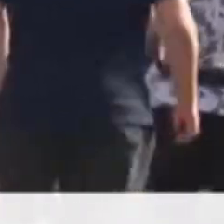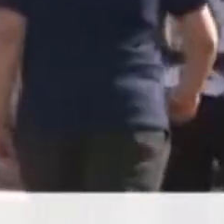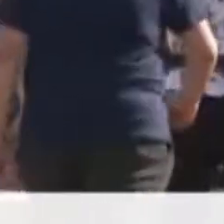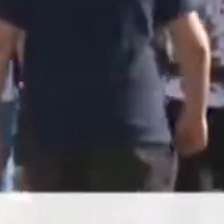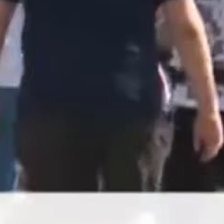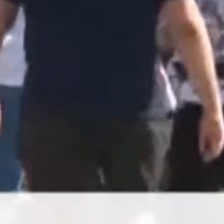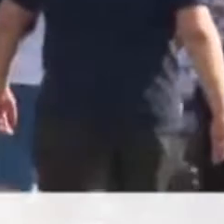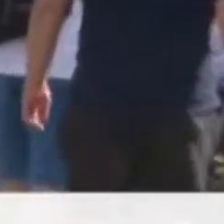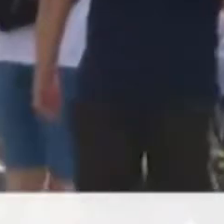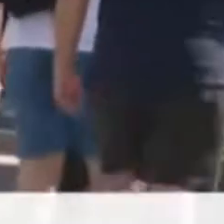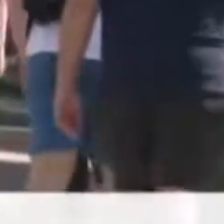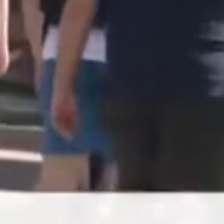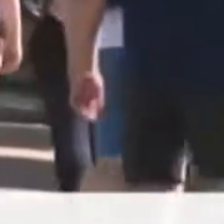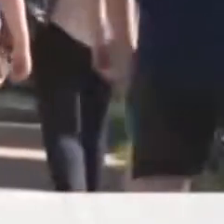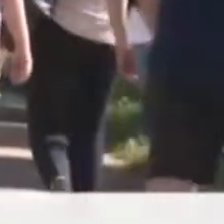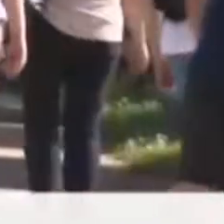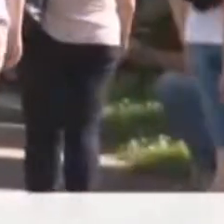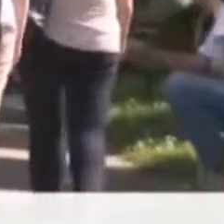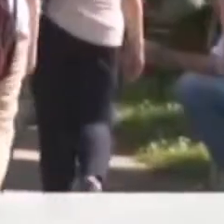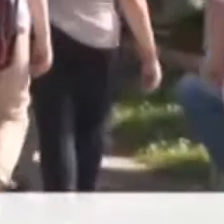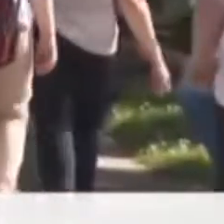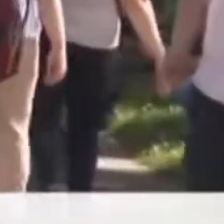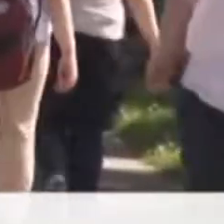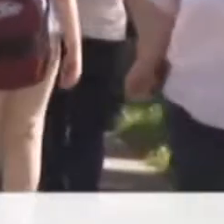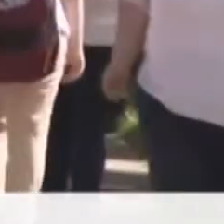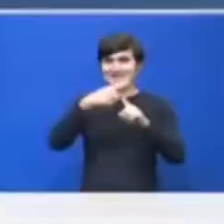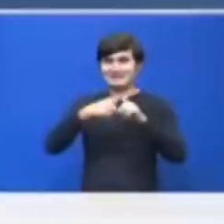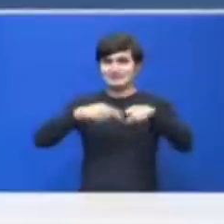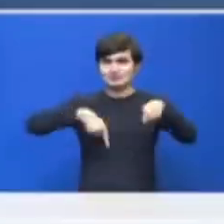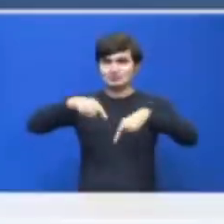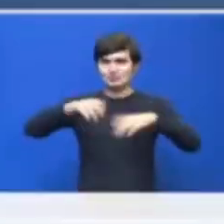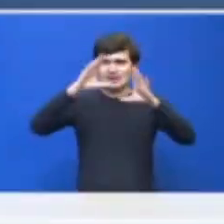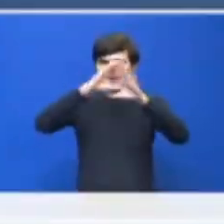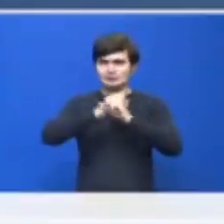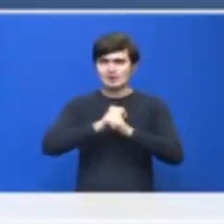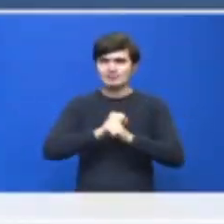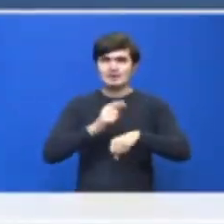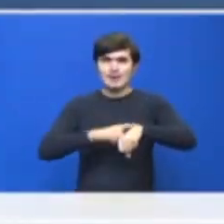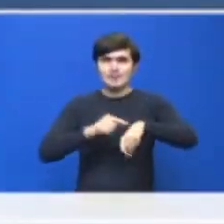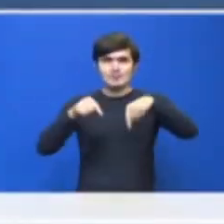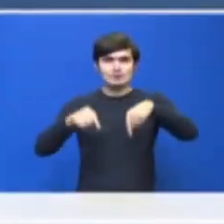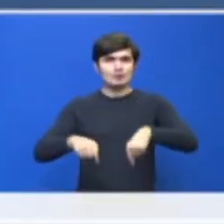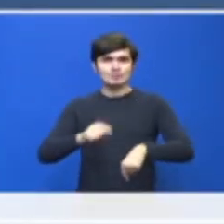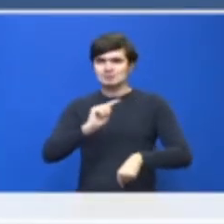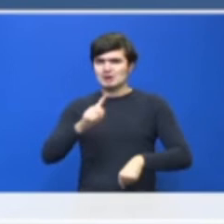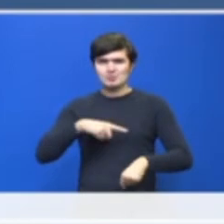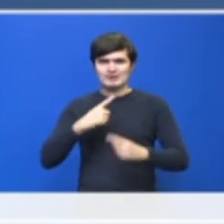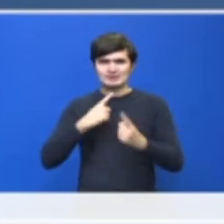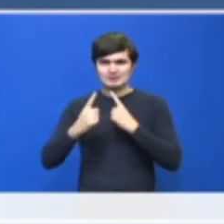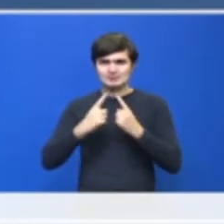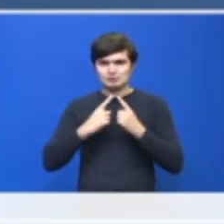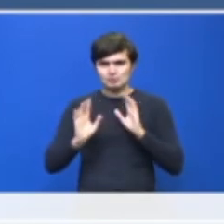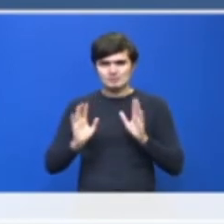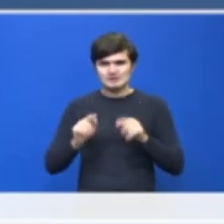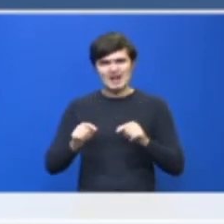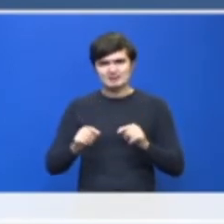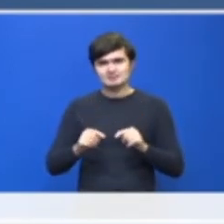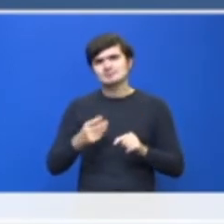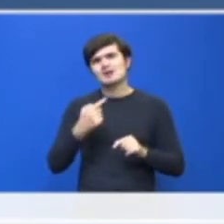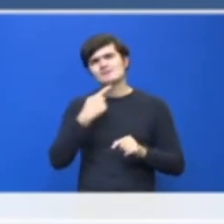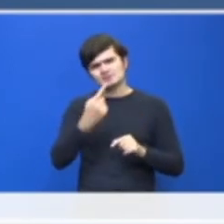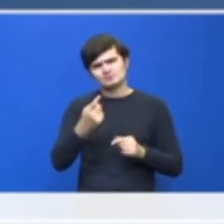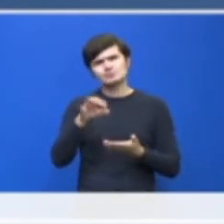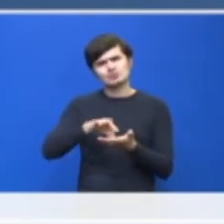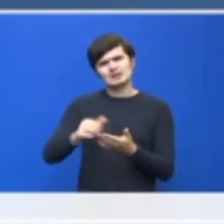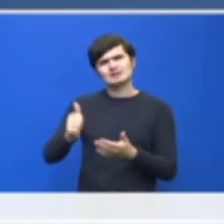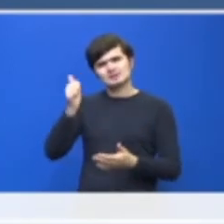unor restricții, cum ar fi, de exemplu, interzicerea circulației noaptea. La acest moment nu sunt astfel de discuții, dar v-am zis și data